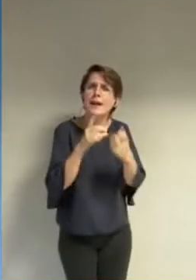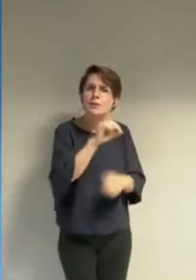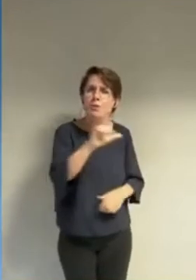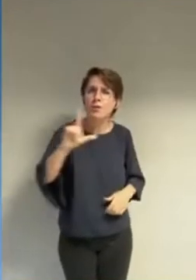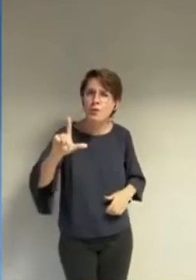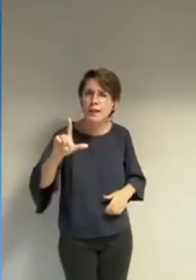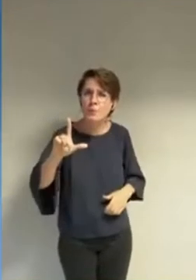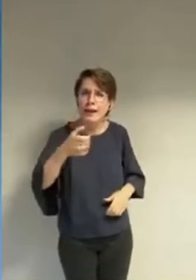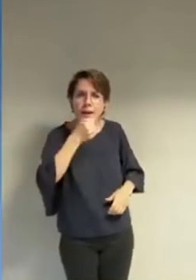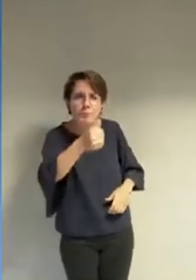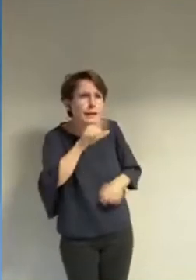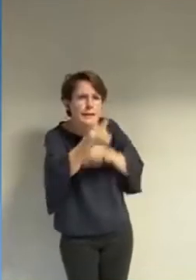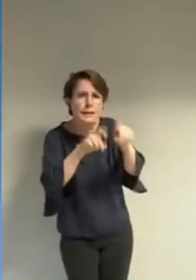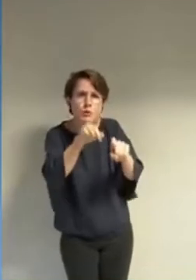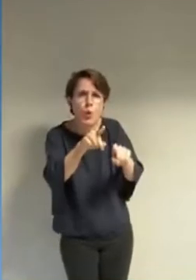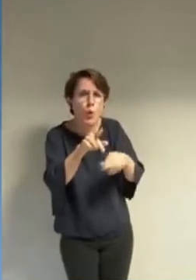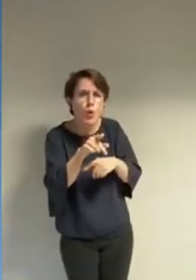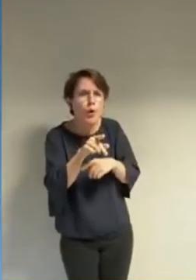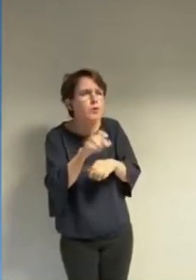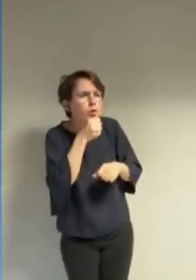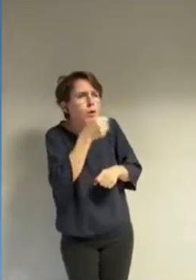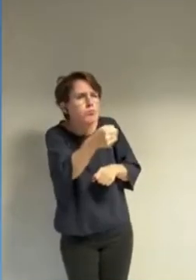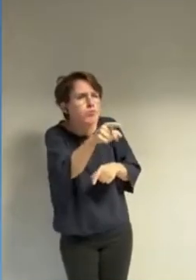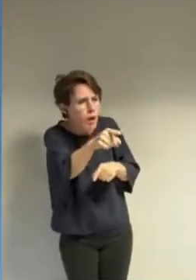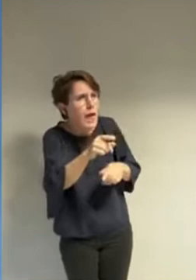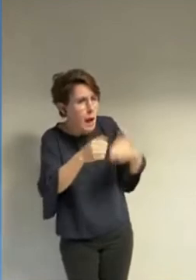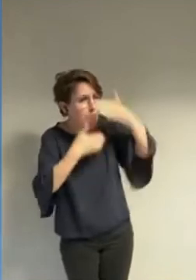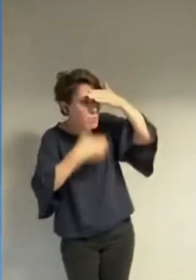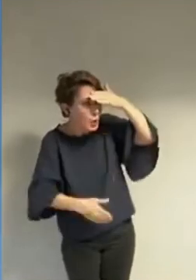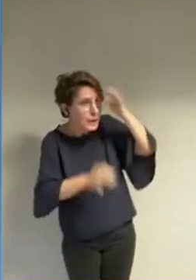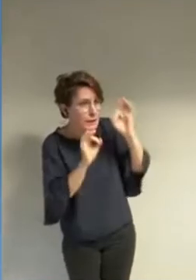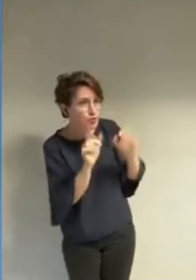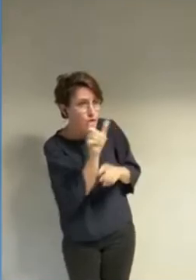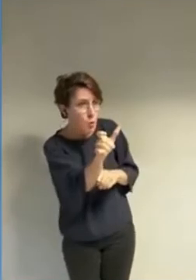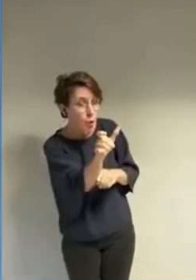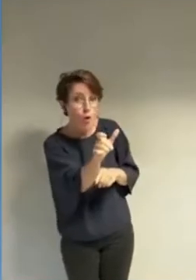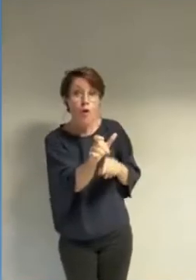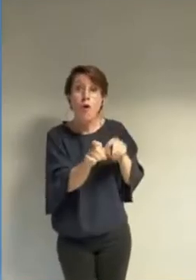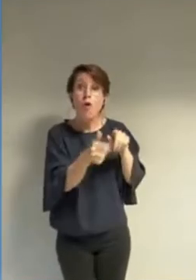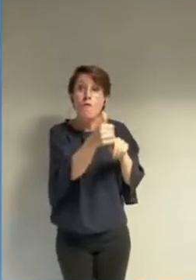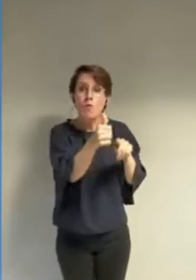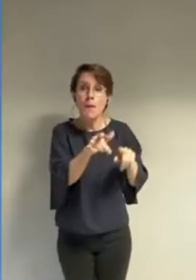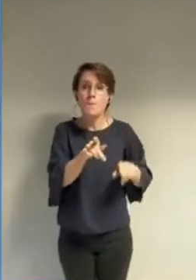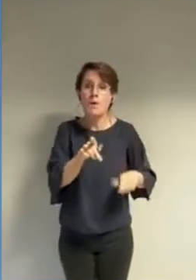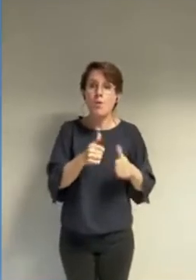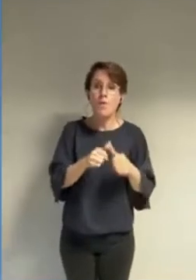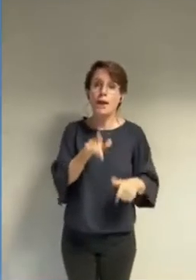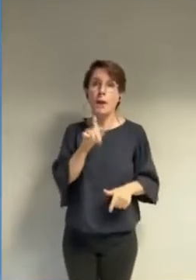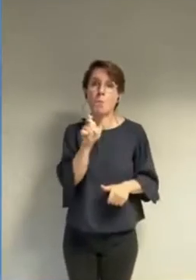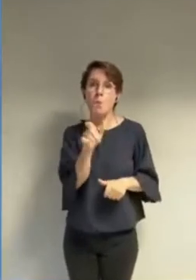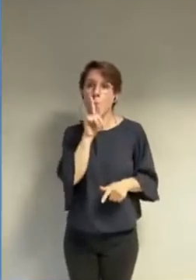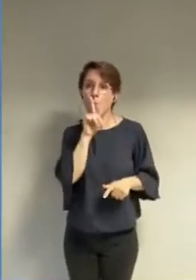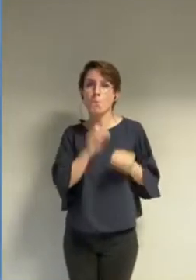interview. Laure Mamet qui vous dit, mais monsieur le maire, le burkini. Le mot n'était pas prononcé.